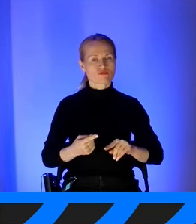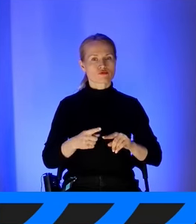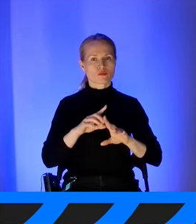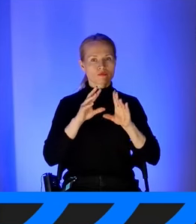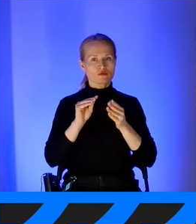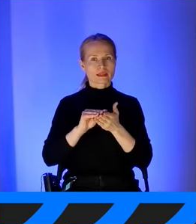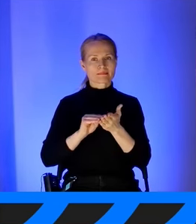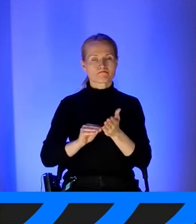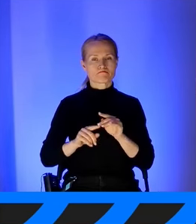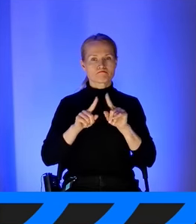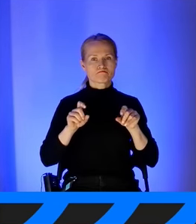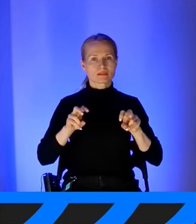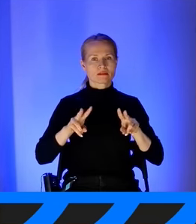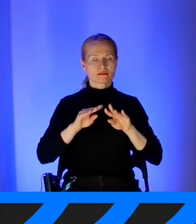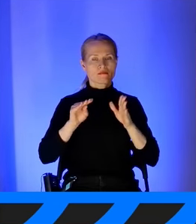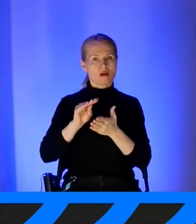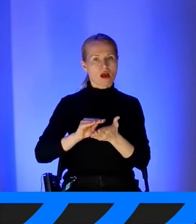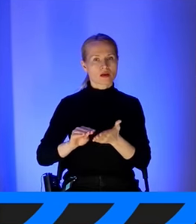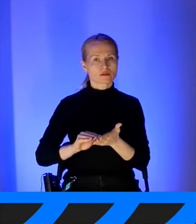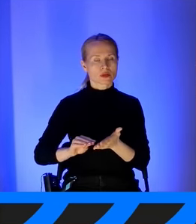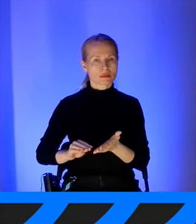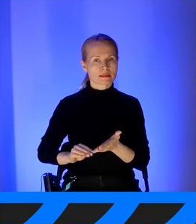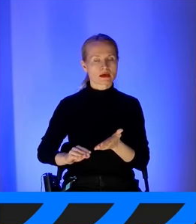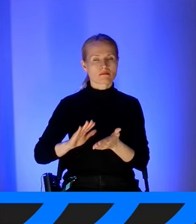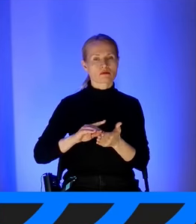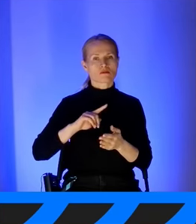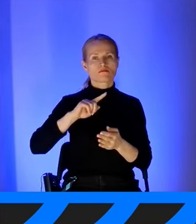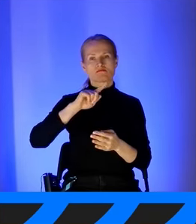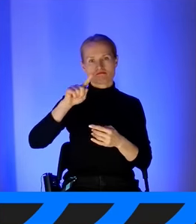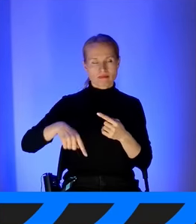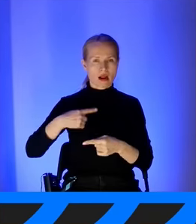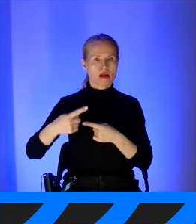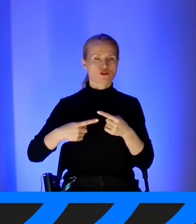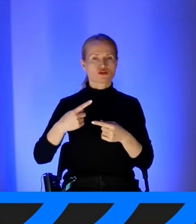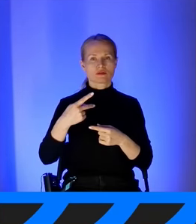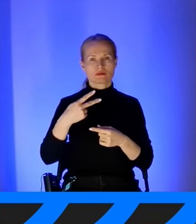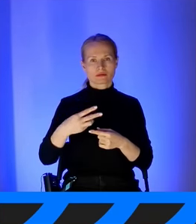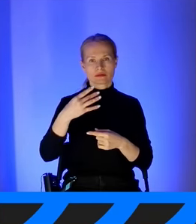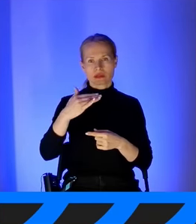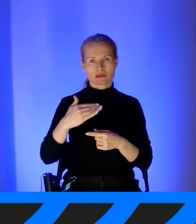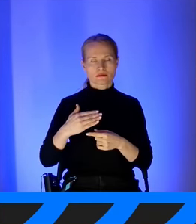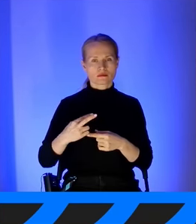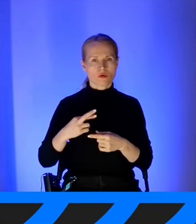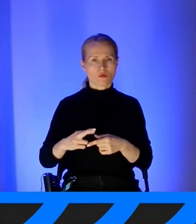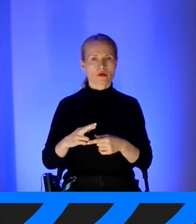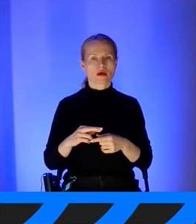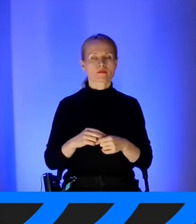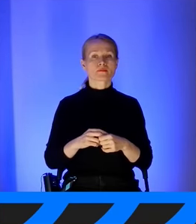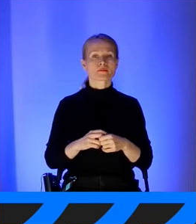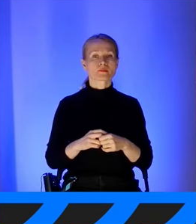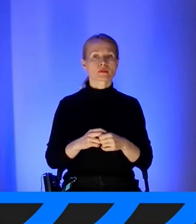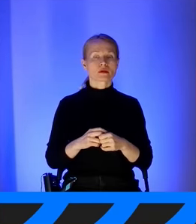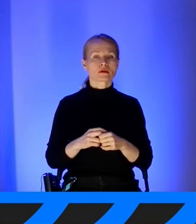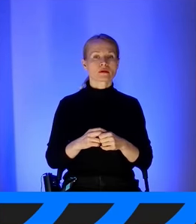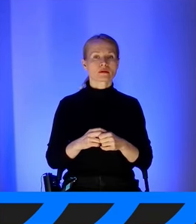спецификацию п написать потом прогнать через вот эти три слоя дерево там построить